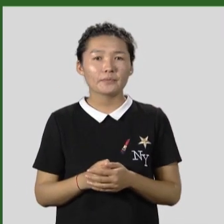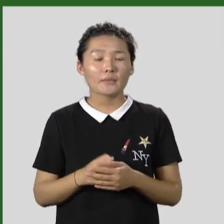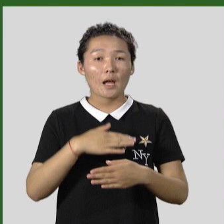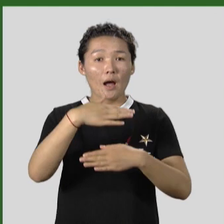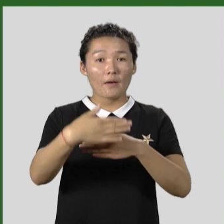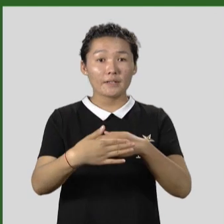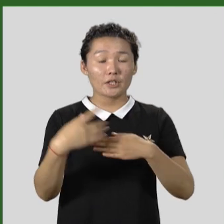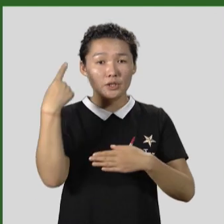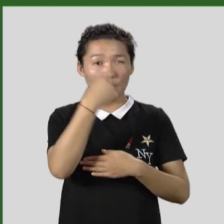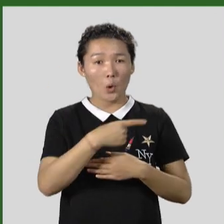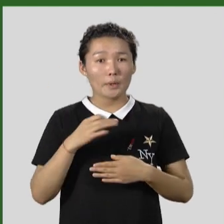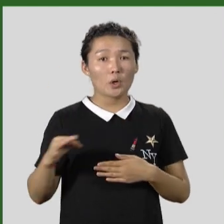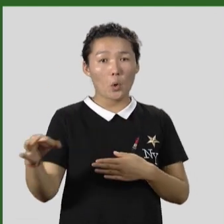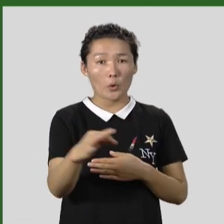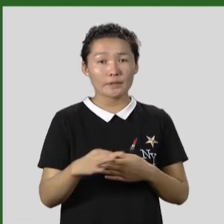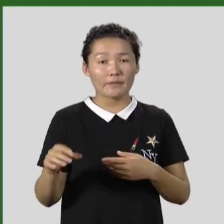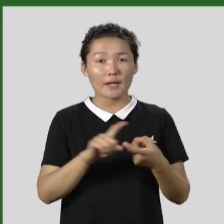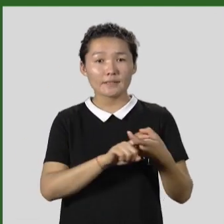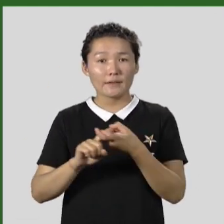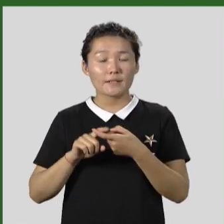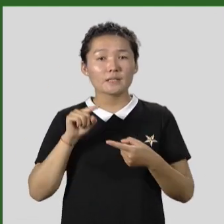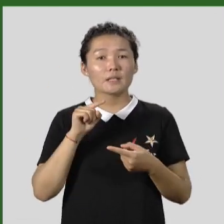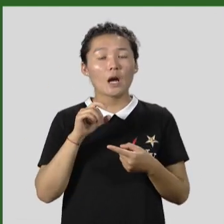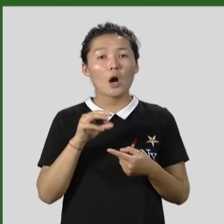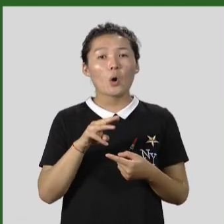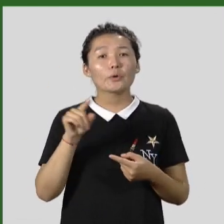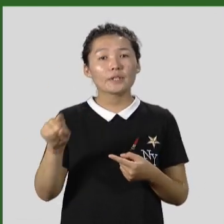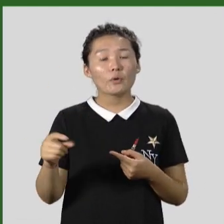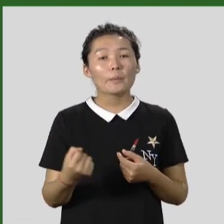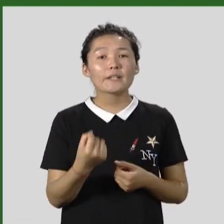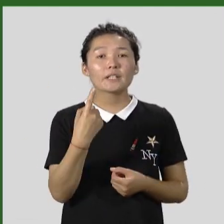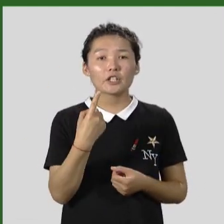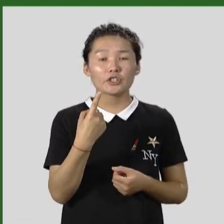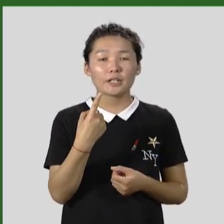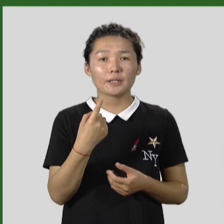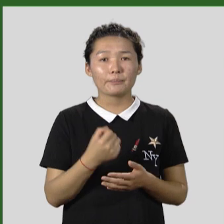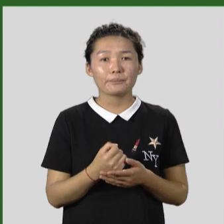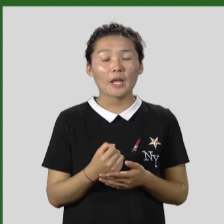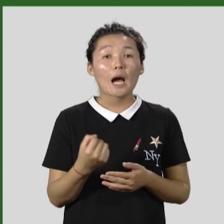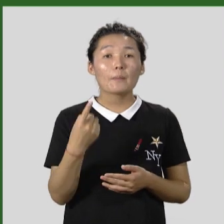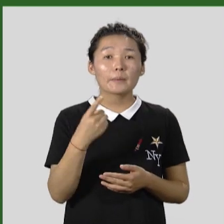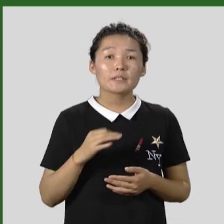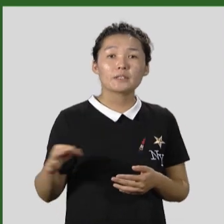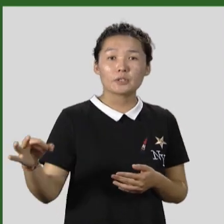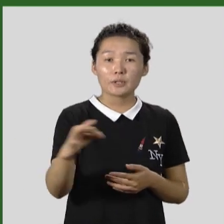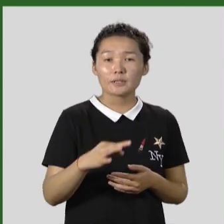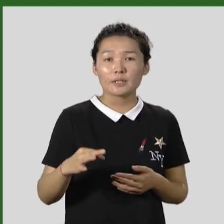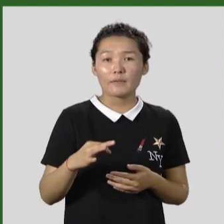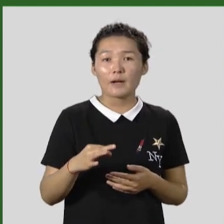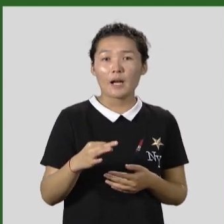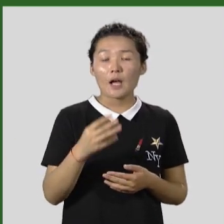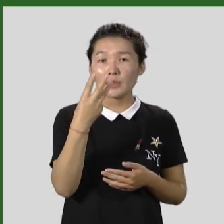облик острова зависит от его происхождения. А по происхождению острова бывают трех видов